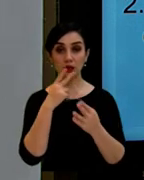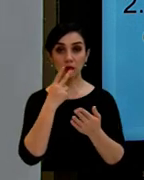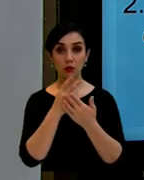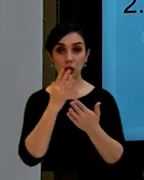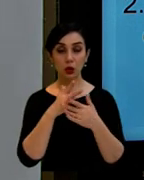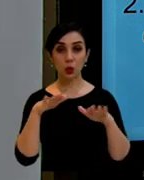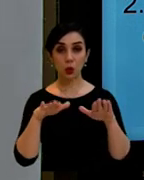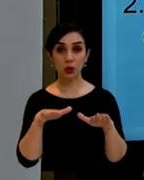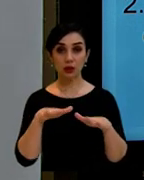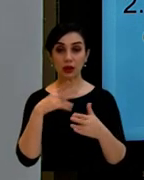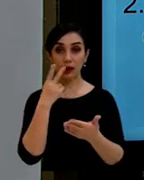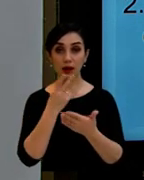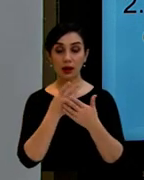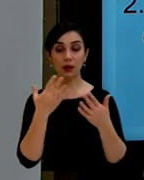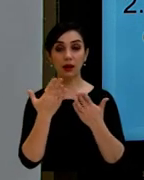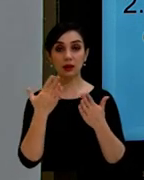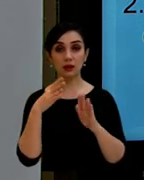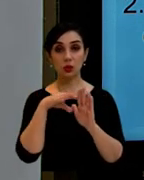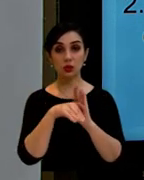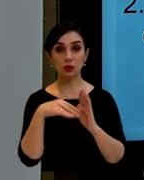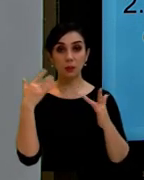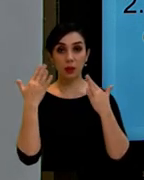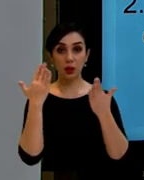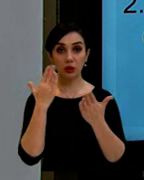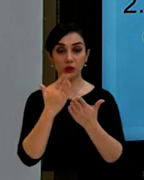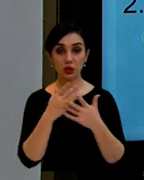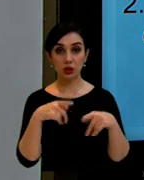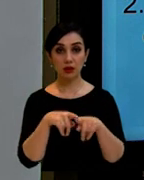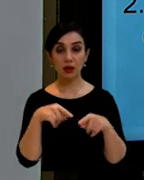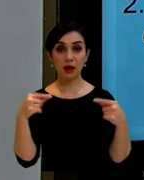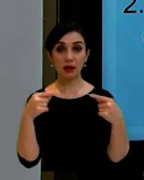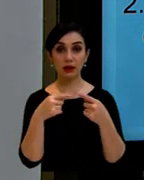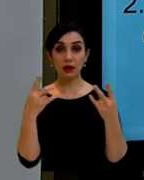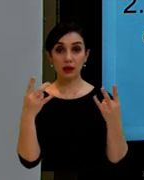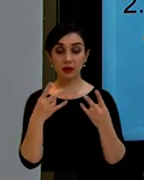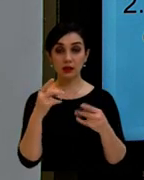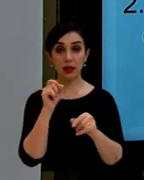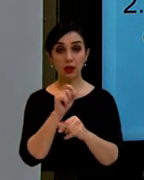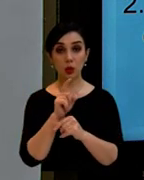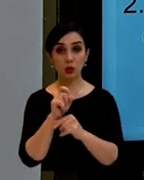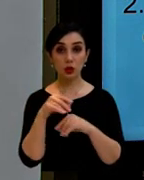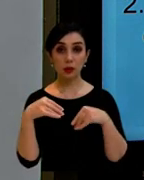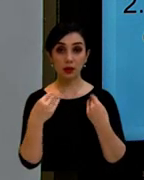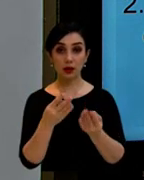ifodalayotganini, o'sha o'rniga qarab qanday qo'shimcha ma'no ifodalayotganini aniqlang deyilgan topshiriq berilgan.